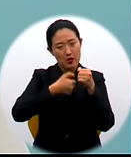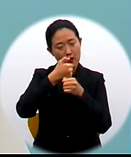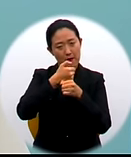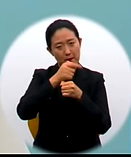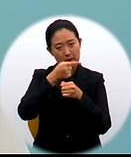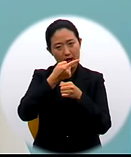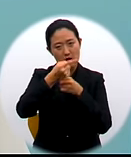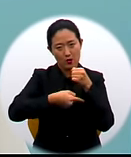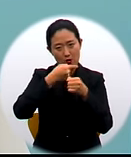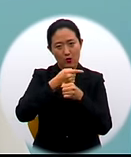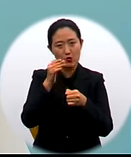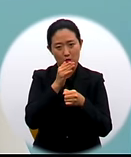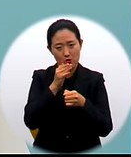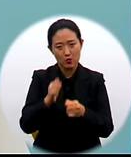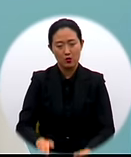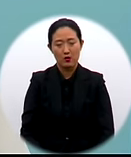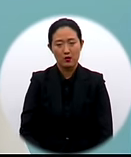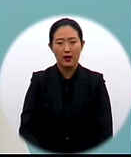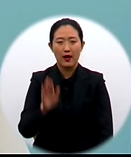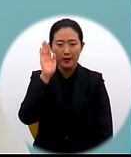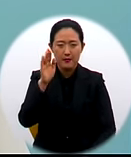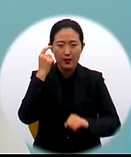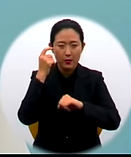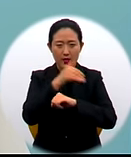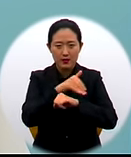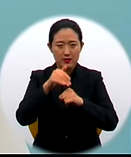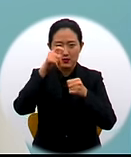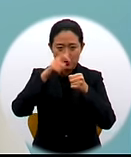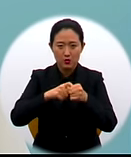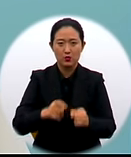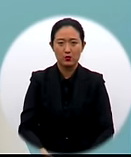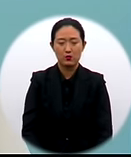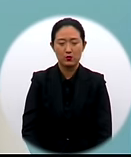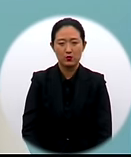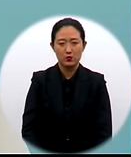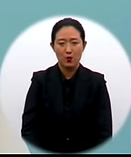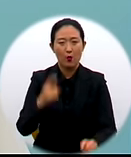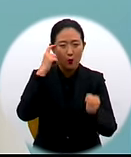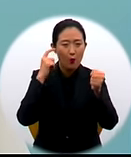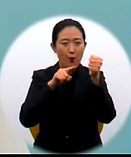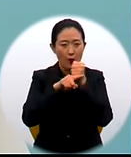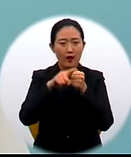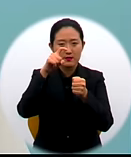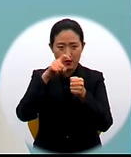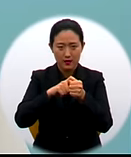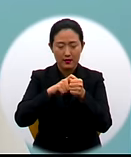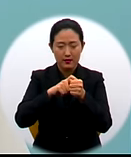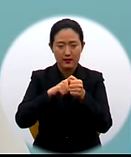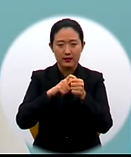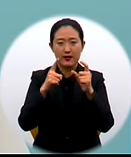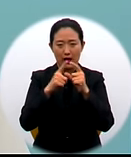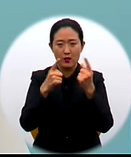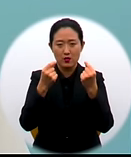지금 우리가 듣기에는 굉장히 미래지향적이고 공상과학적인 키워드들이 4차 산업혁명의 키워드처럼 느껴질